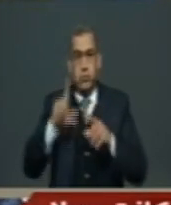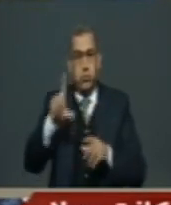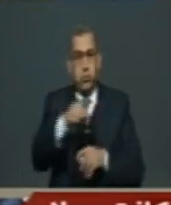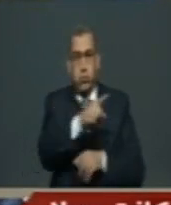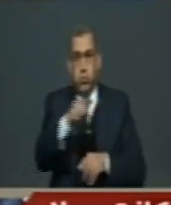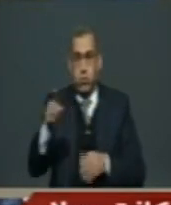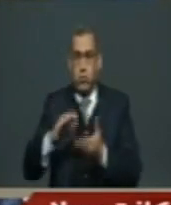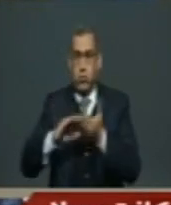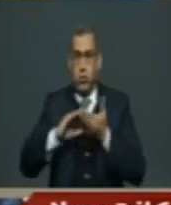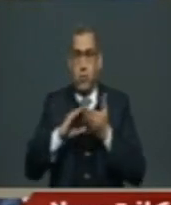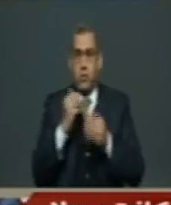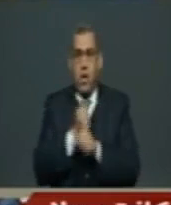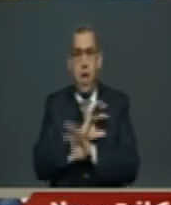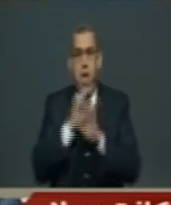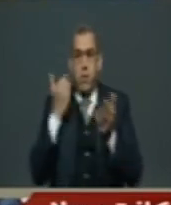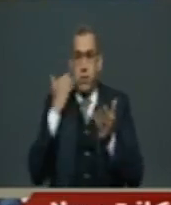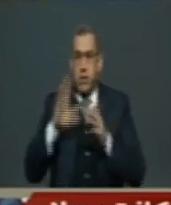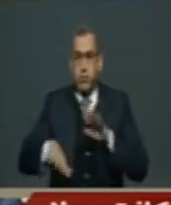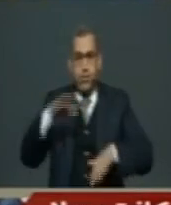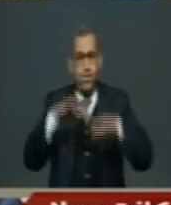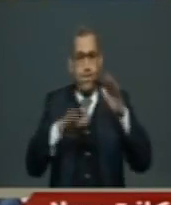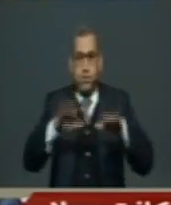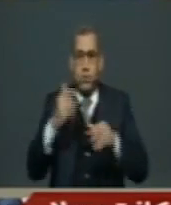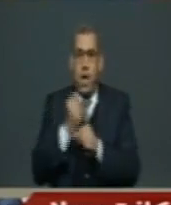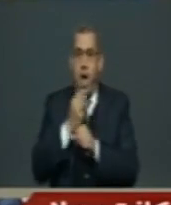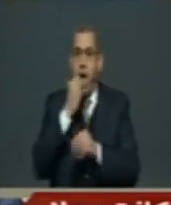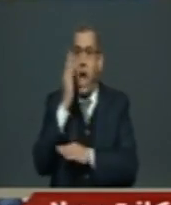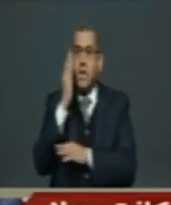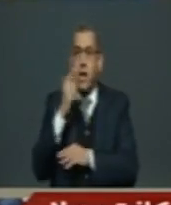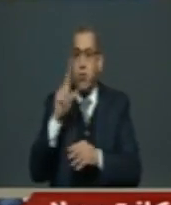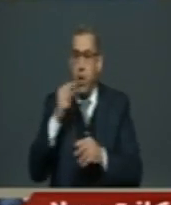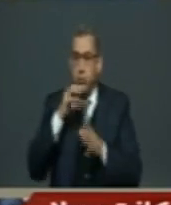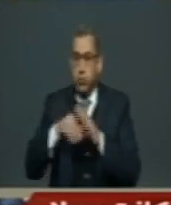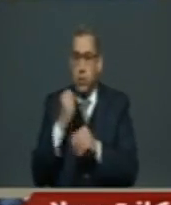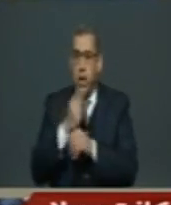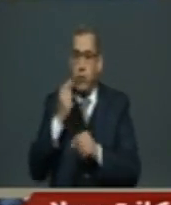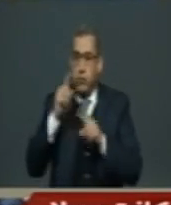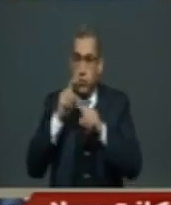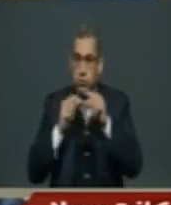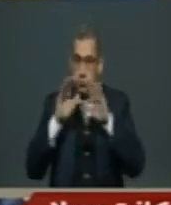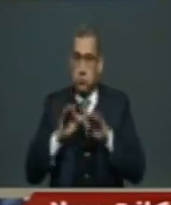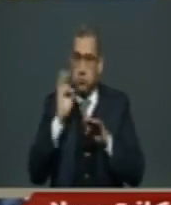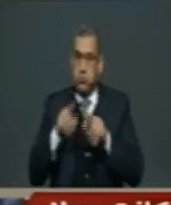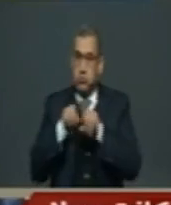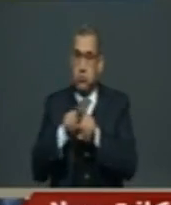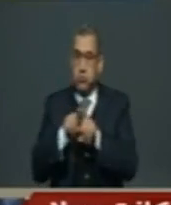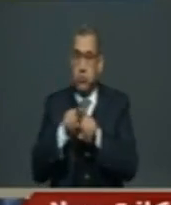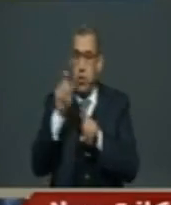تساعد في توفير هذه السلع الأساسية الجيدة وبأسعار مناسبة